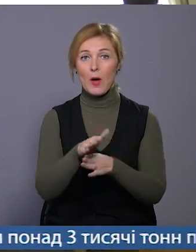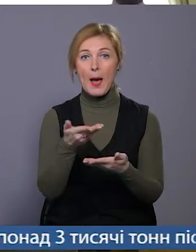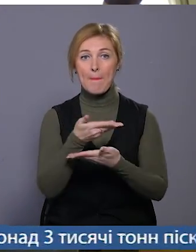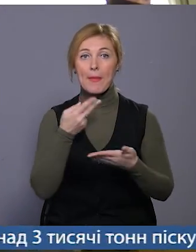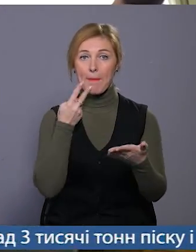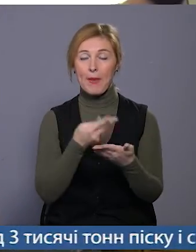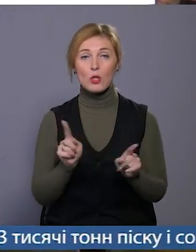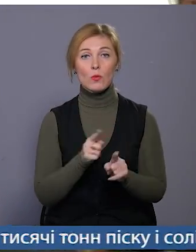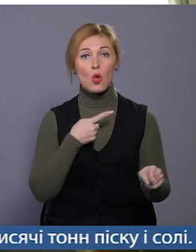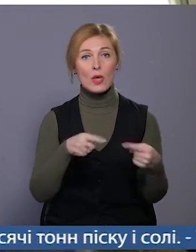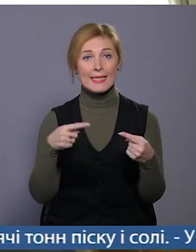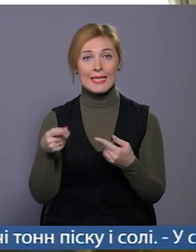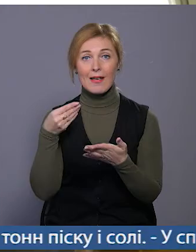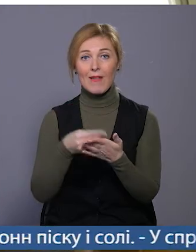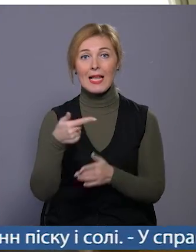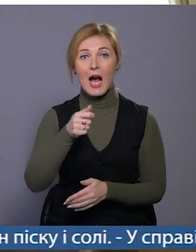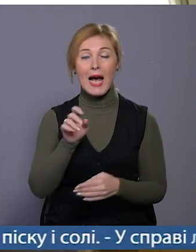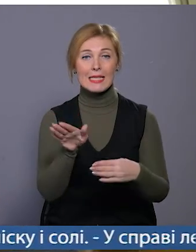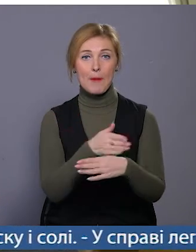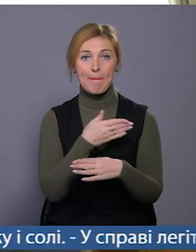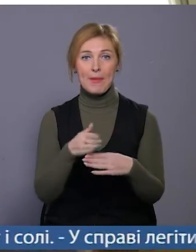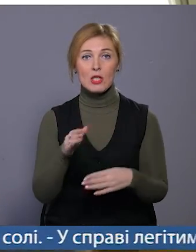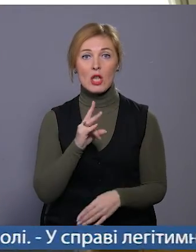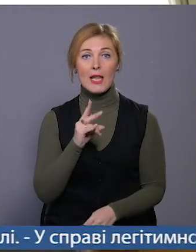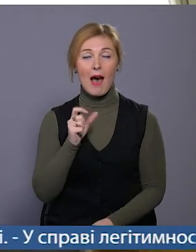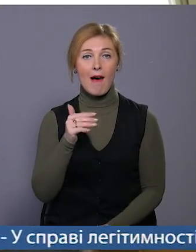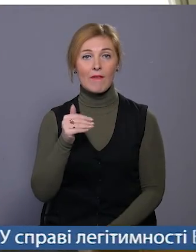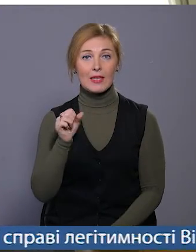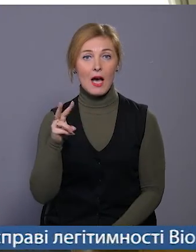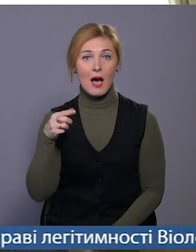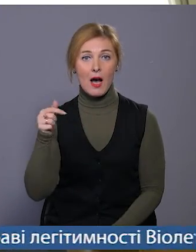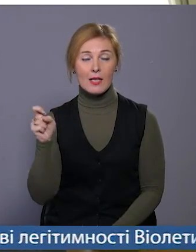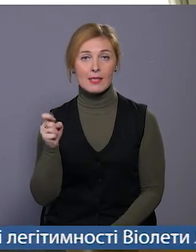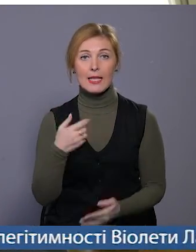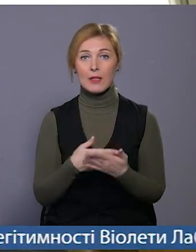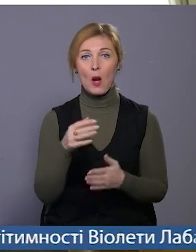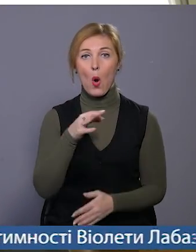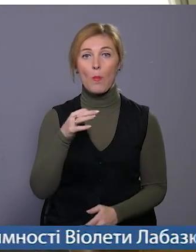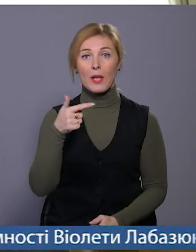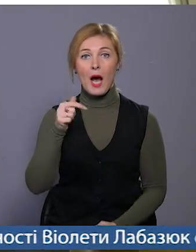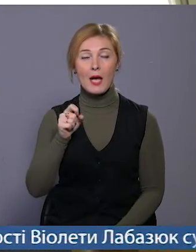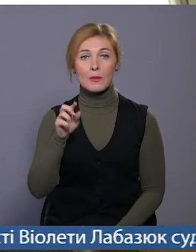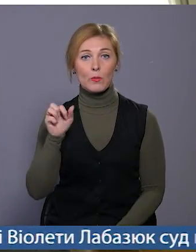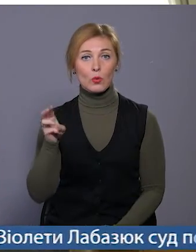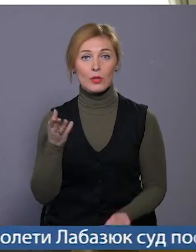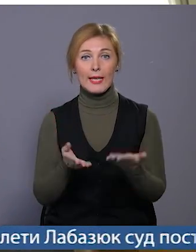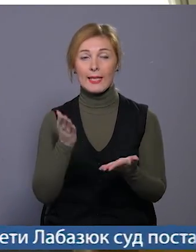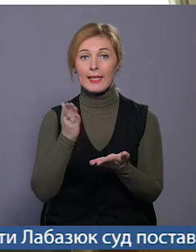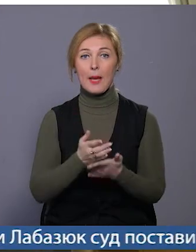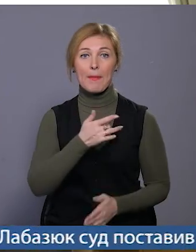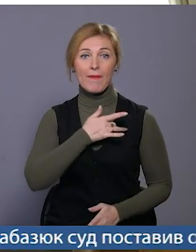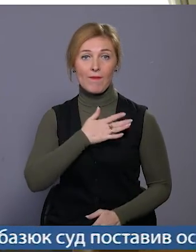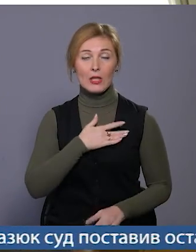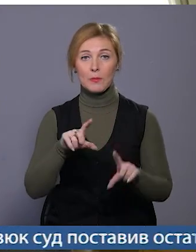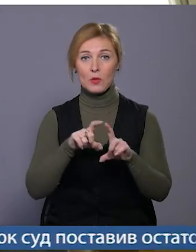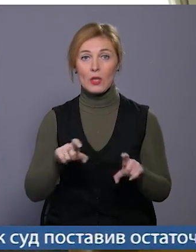що різниця у вартості газу між НАК «Нафтогазом» і, наприклад, облгазбутами, які є приватними структурами